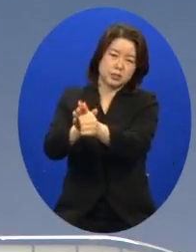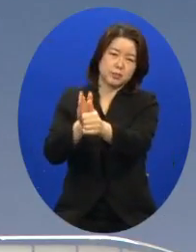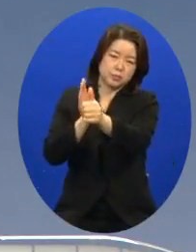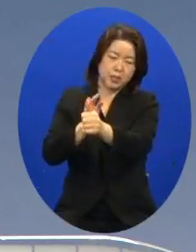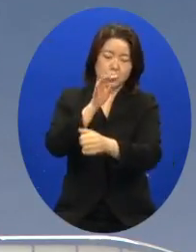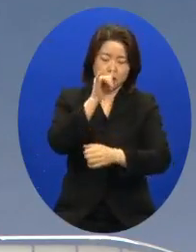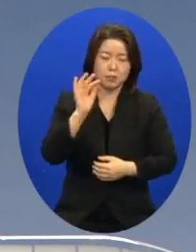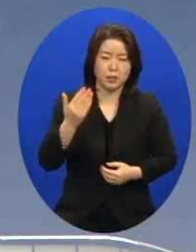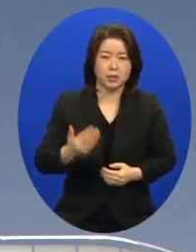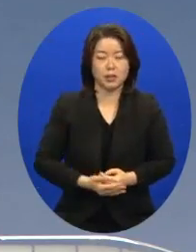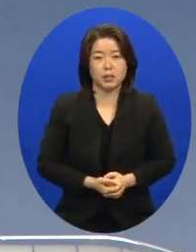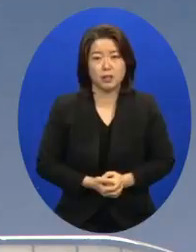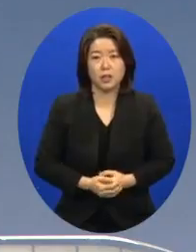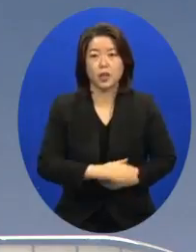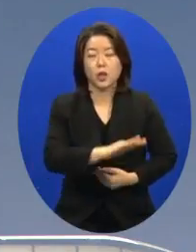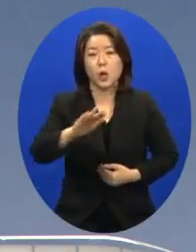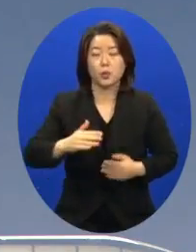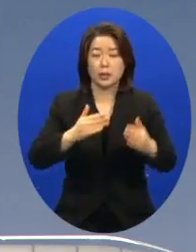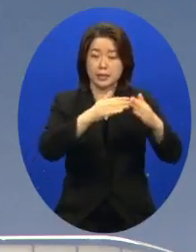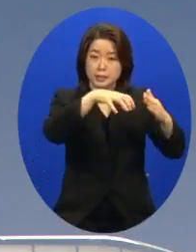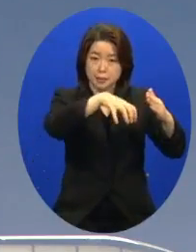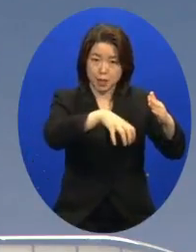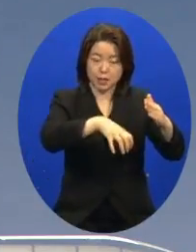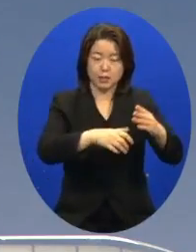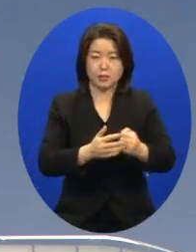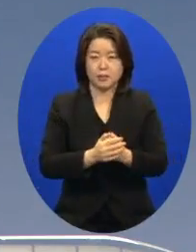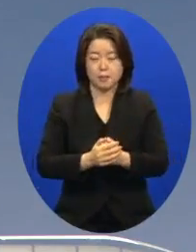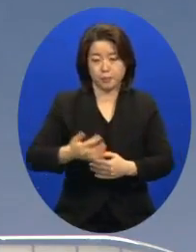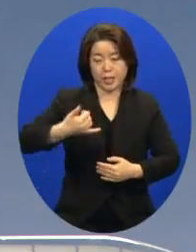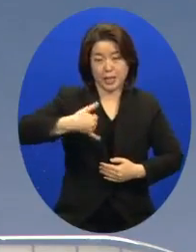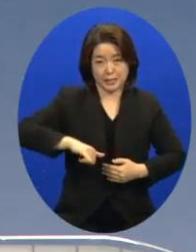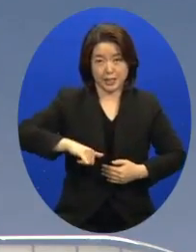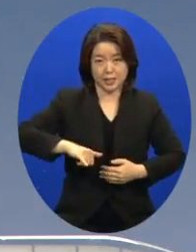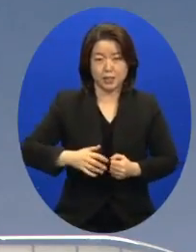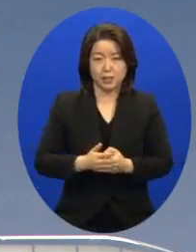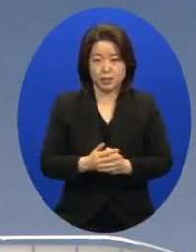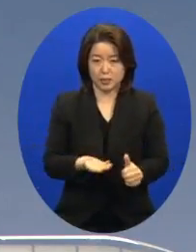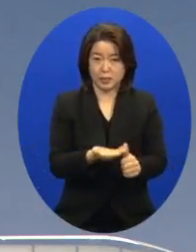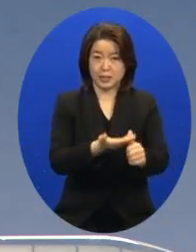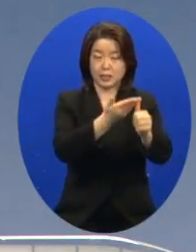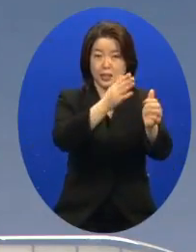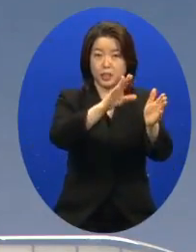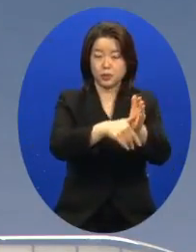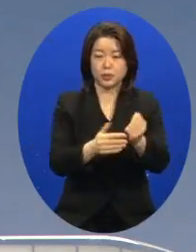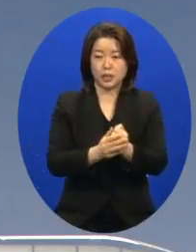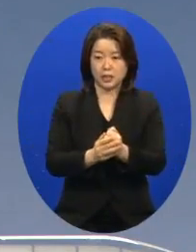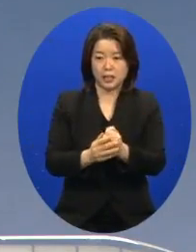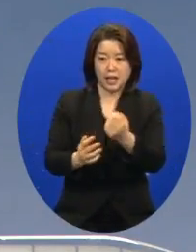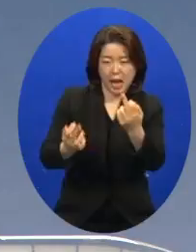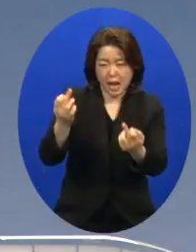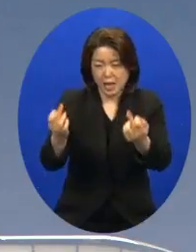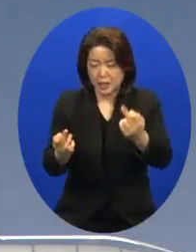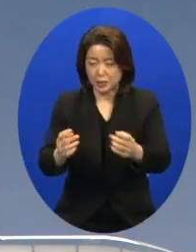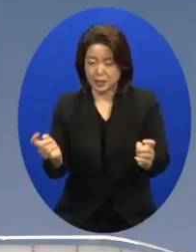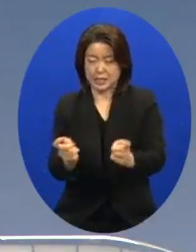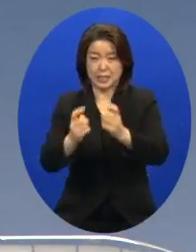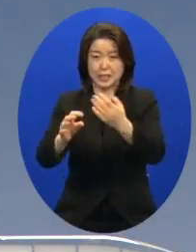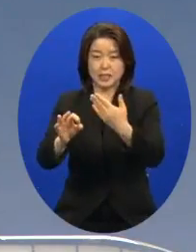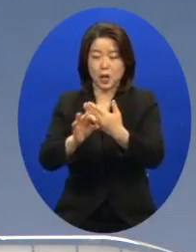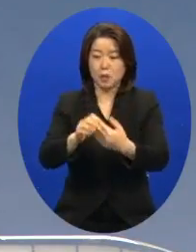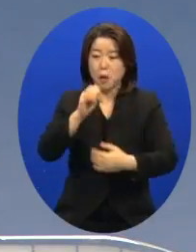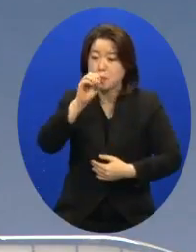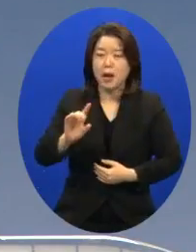됩니다 우리가 집안에서 자녀들을 기를 때 형제들끼리 싸우며 뭐라고 이야기